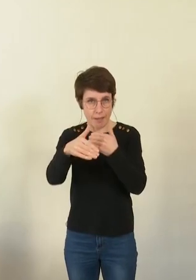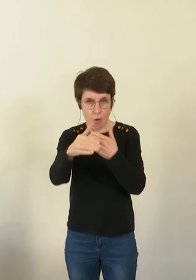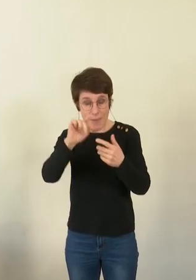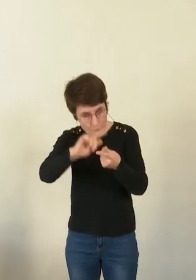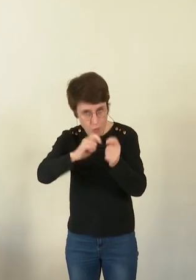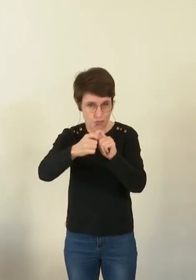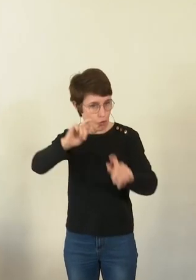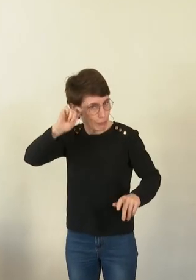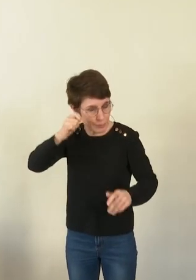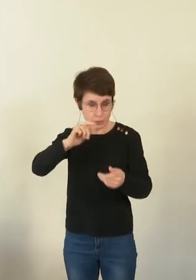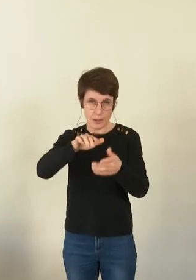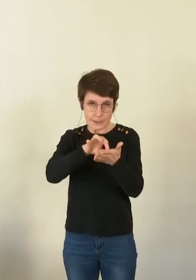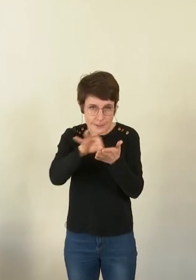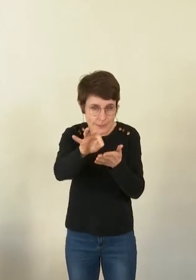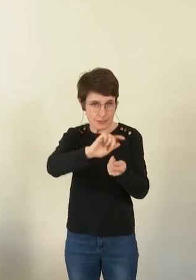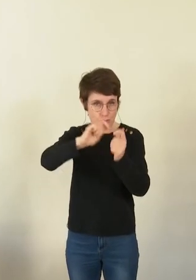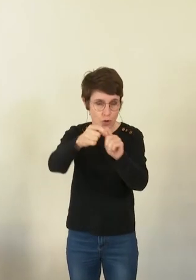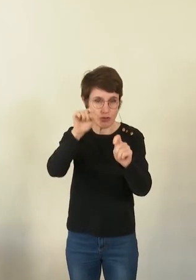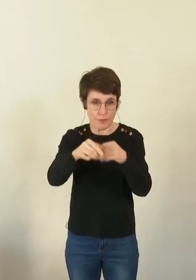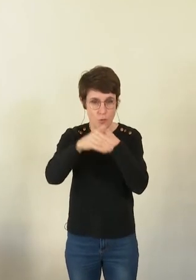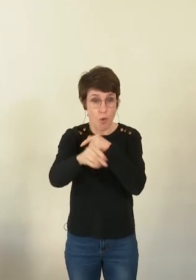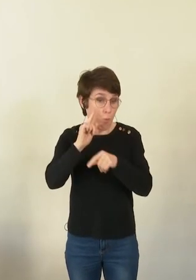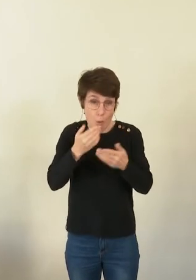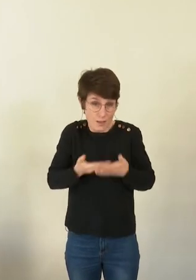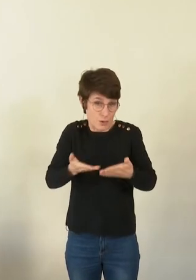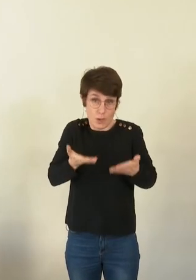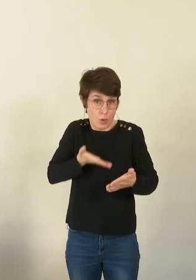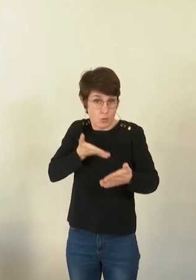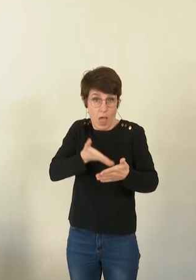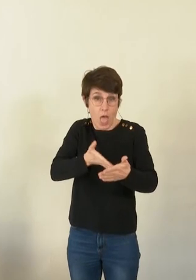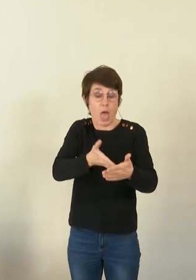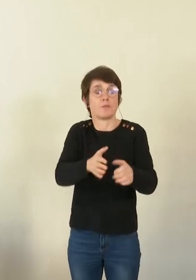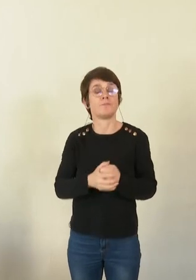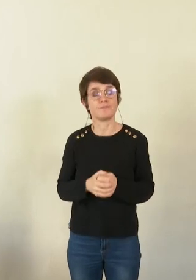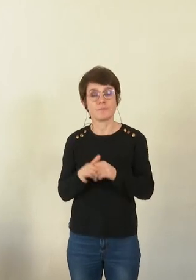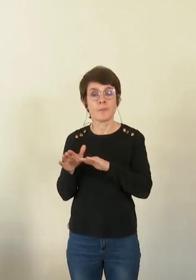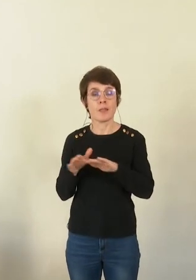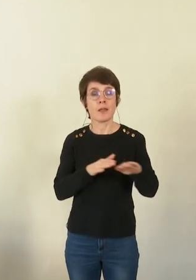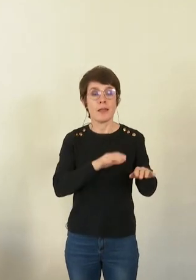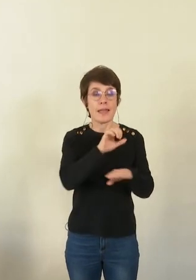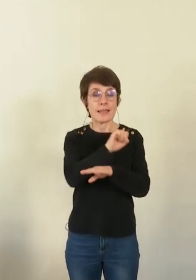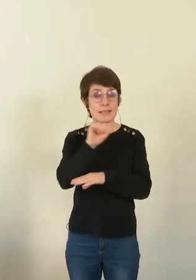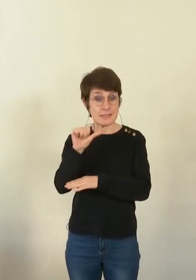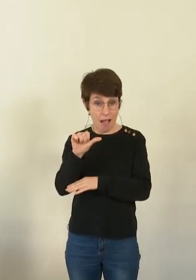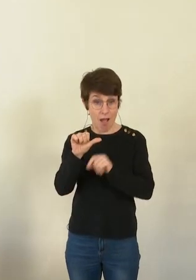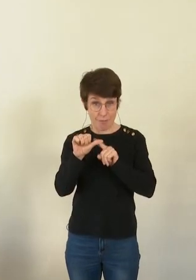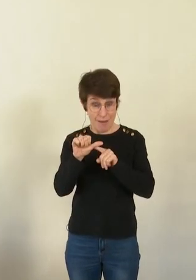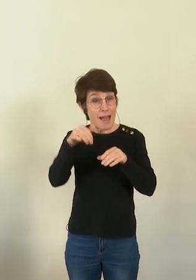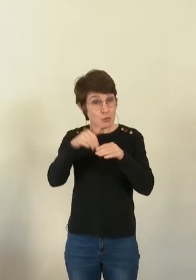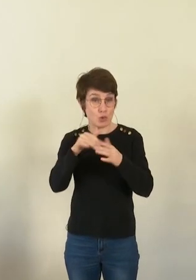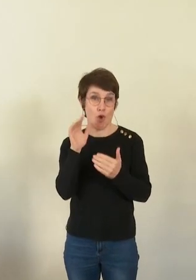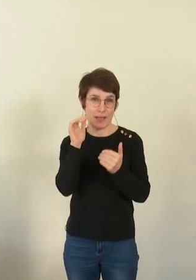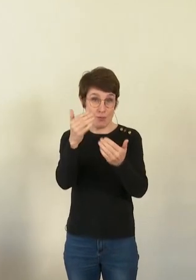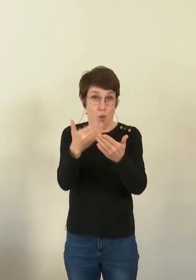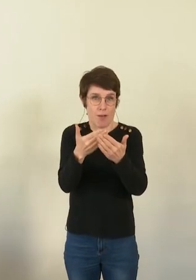l'impasse dans laquelle nous nous trouvons la sécurité sociale de l'alimentation la sa porte cet espoir celui de permettre